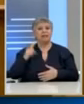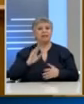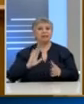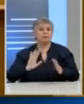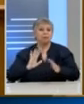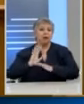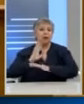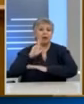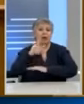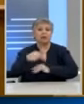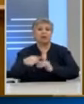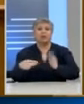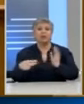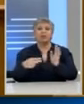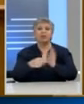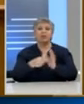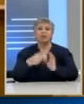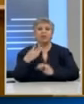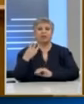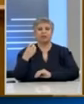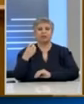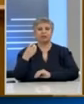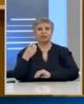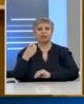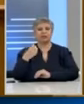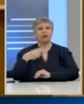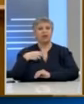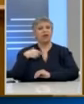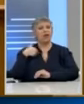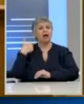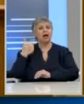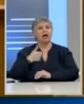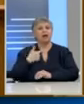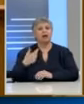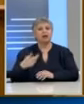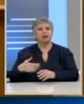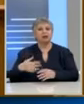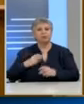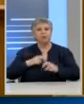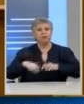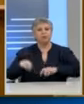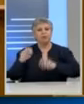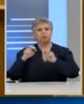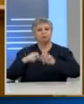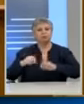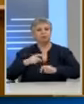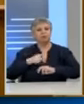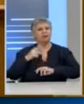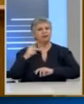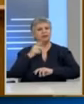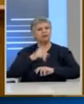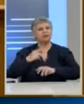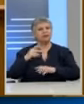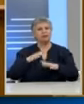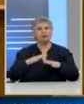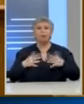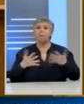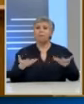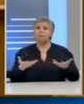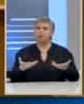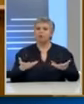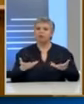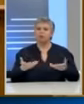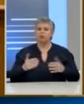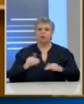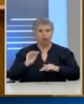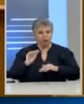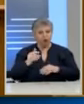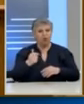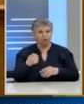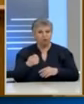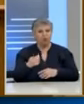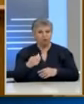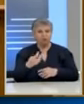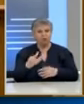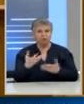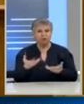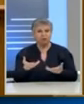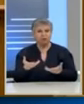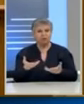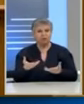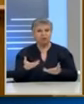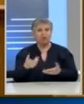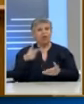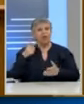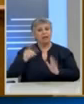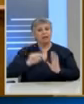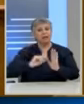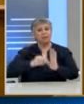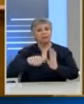Και πόσα δισμέτρα θα κόστιζε στην ελληνική κοινωνία αυτή η δημοσιονομική πορεία? Έχετε υπογράψει αυτά και μας κατηγορείτε για μια συμφωνία